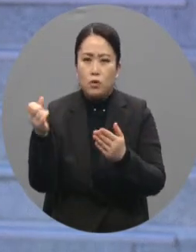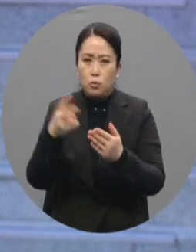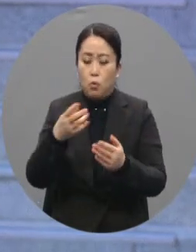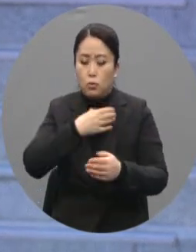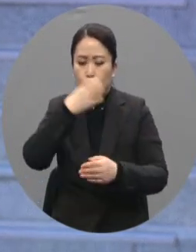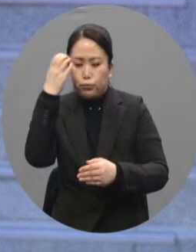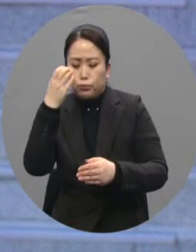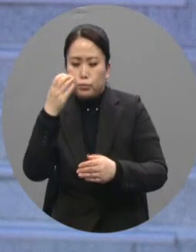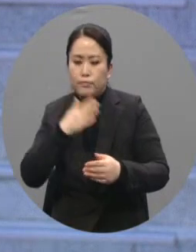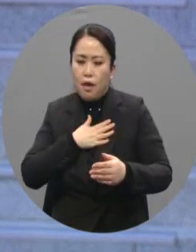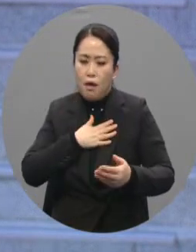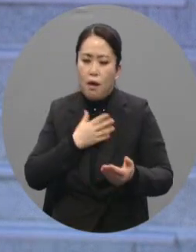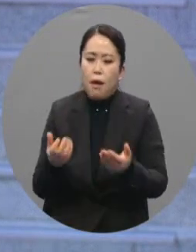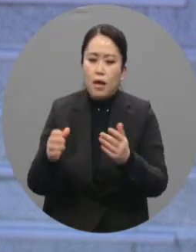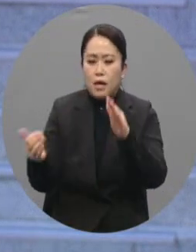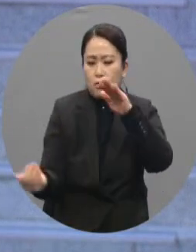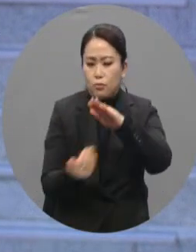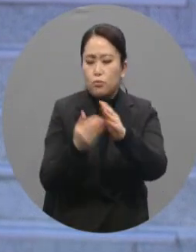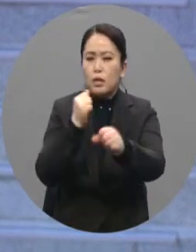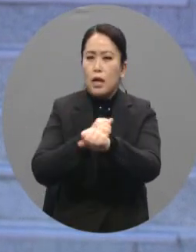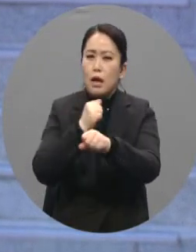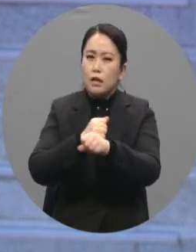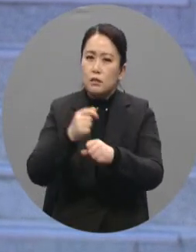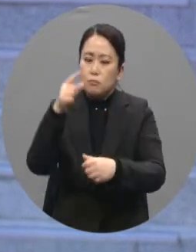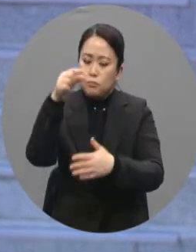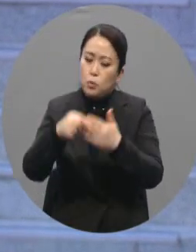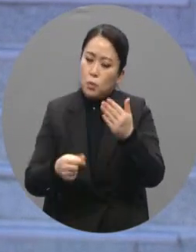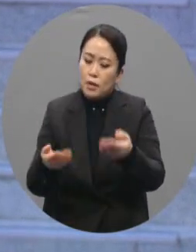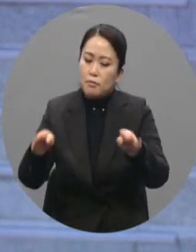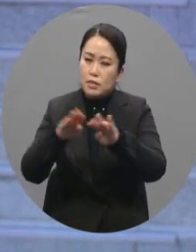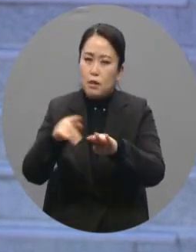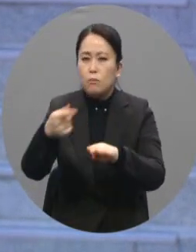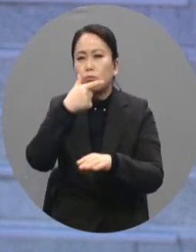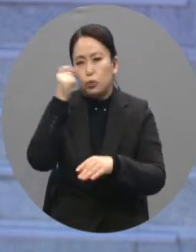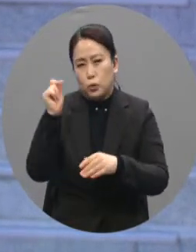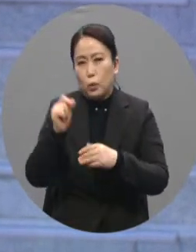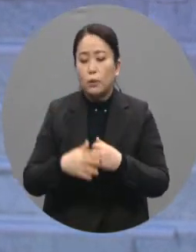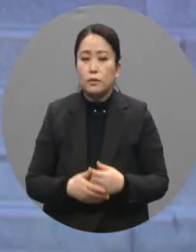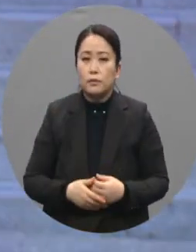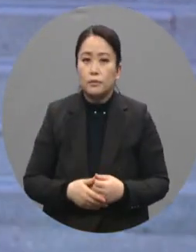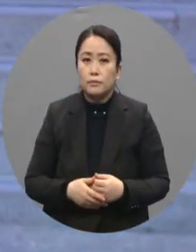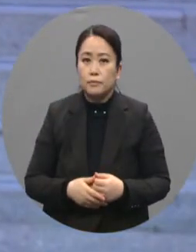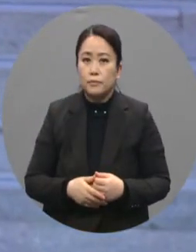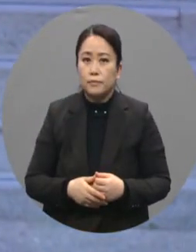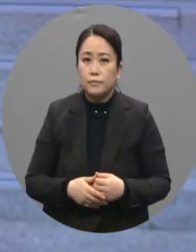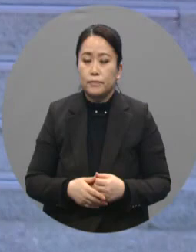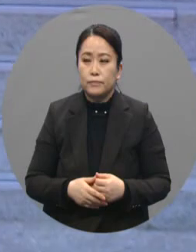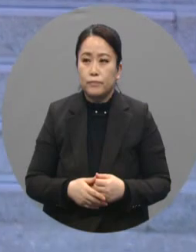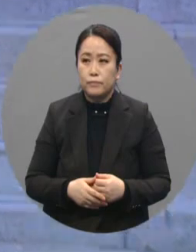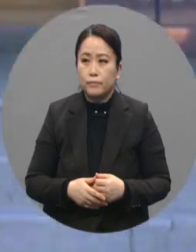사실입니다. 부산에는 그 올림픽 금메달의 산실이 있습니다. 그 현장으로 한번 가보겠습니다.